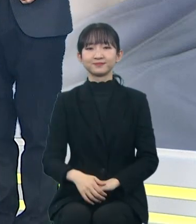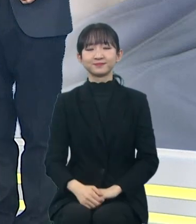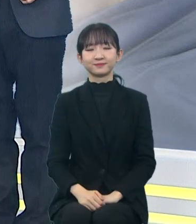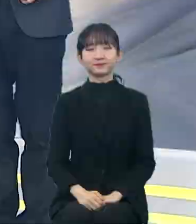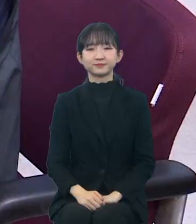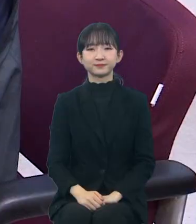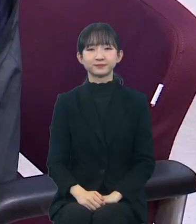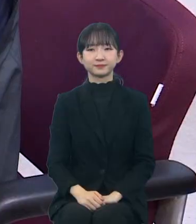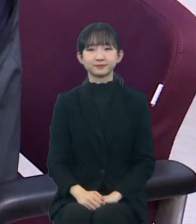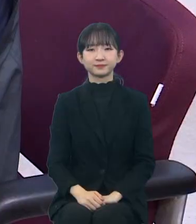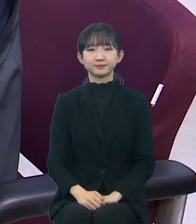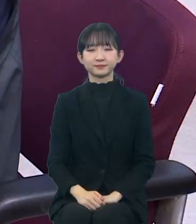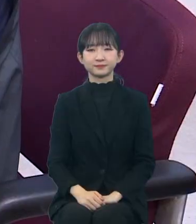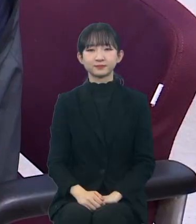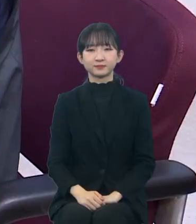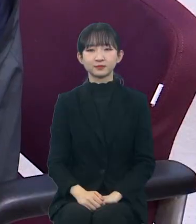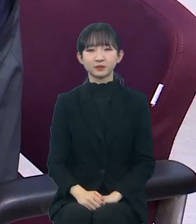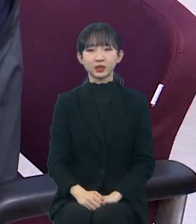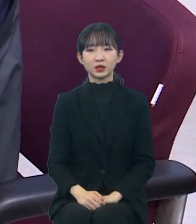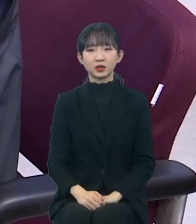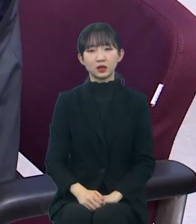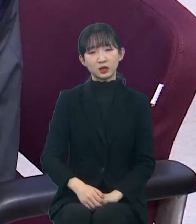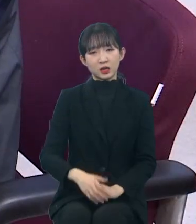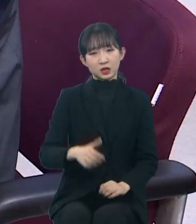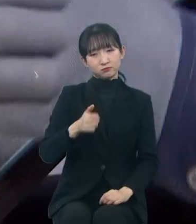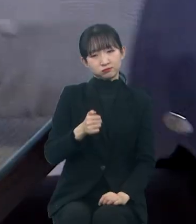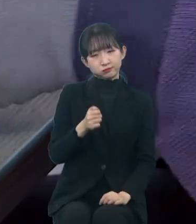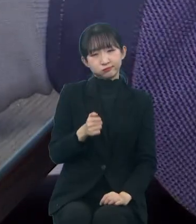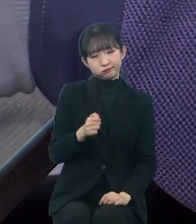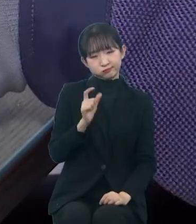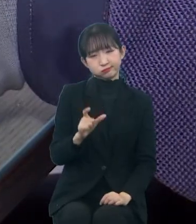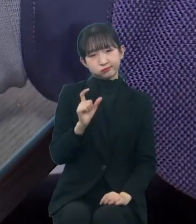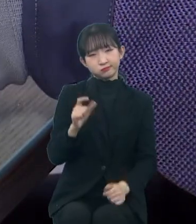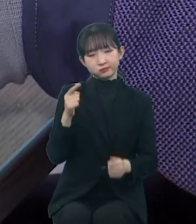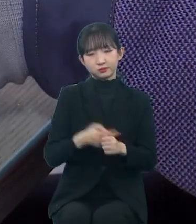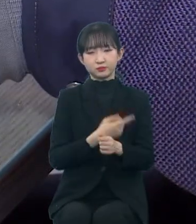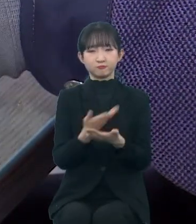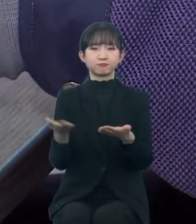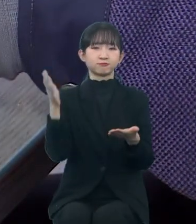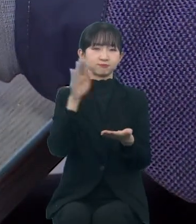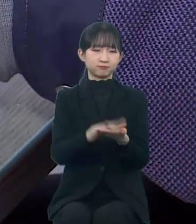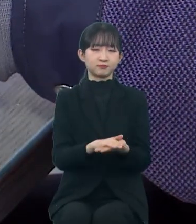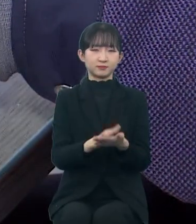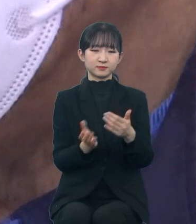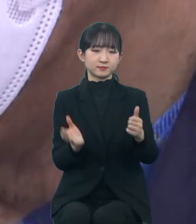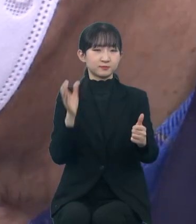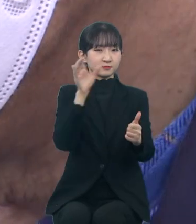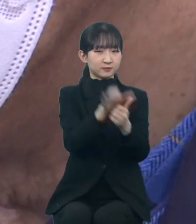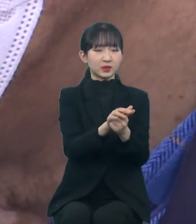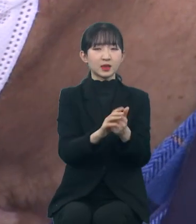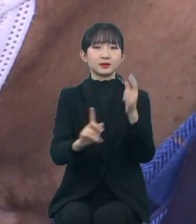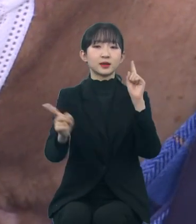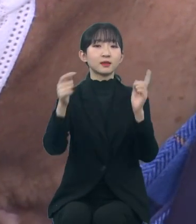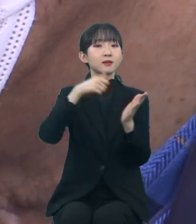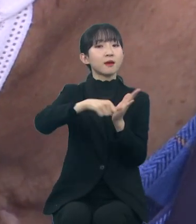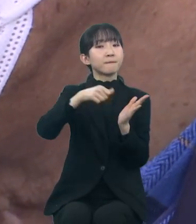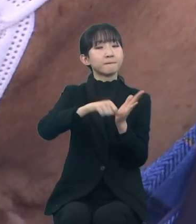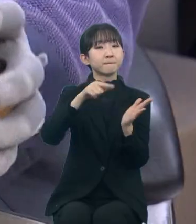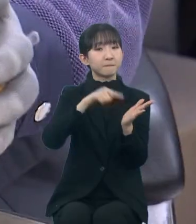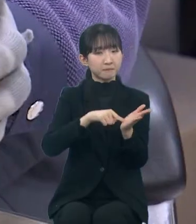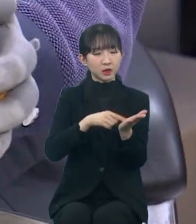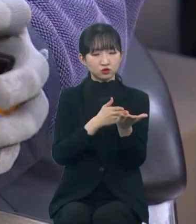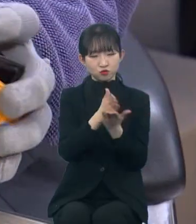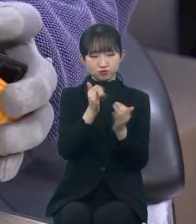취재했습니다. 리모컨을 눌러도 꼼짝을 안 해 수리를 맡긴 장난감 굴삭기. 전문가의 손길이